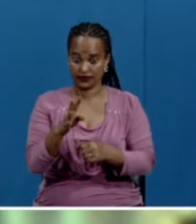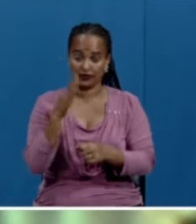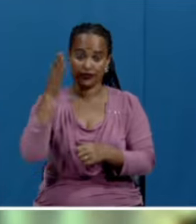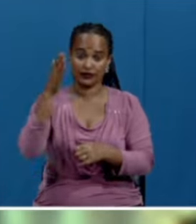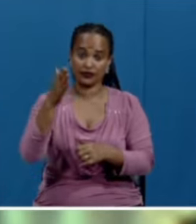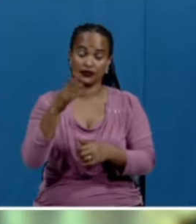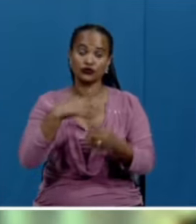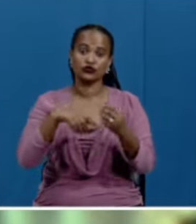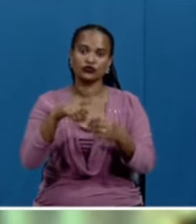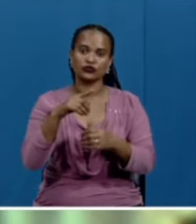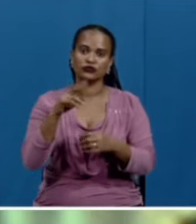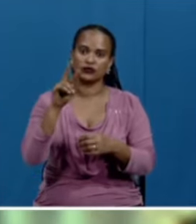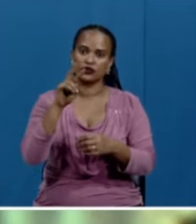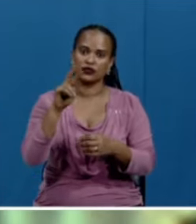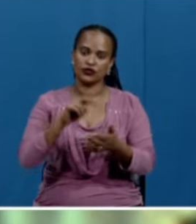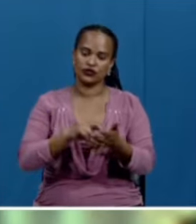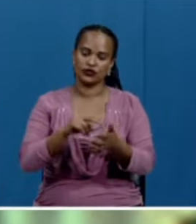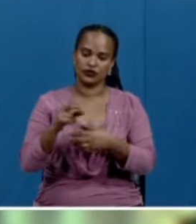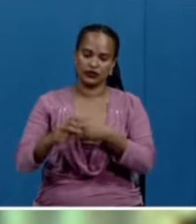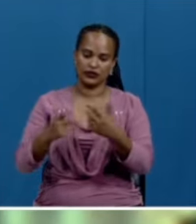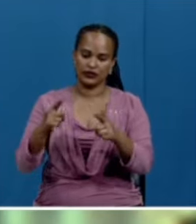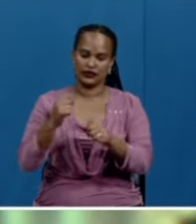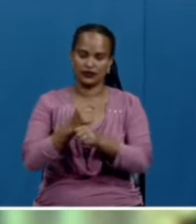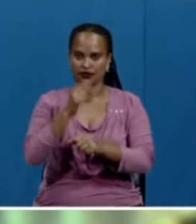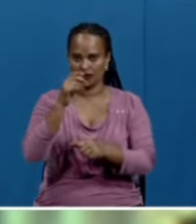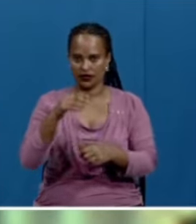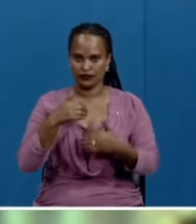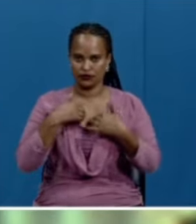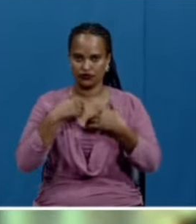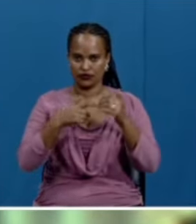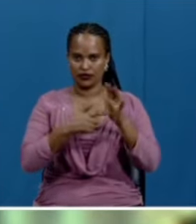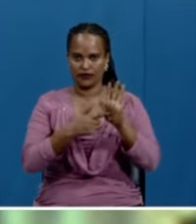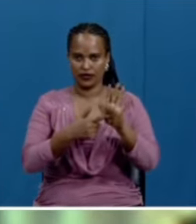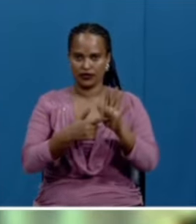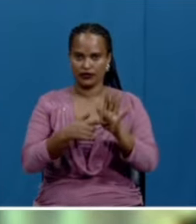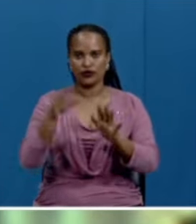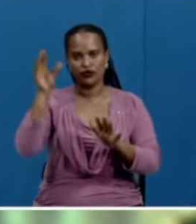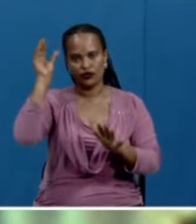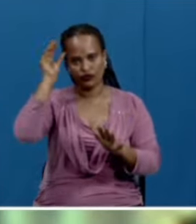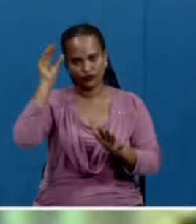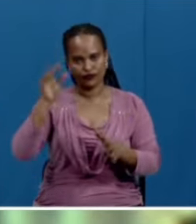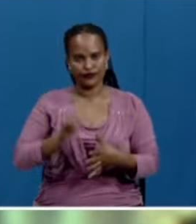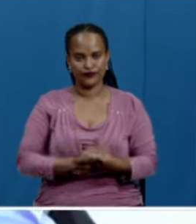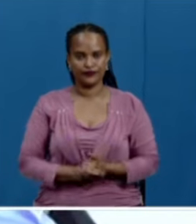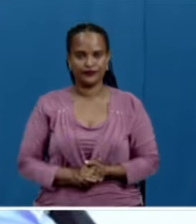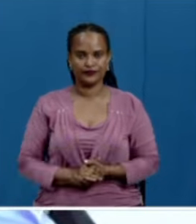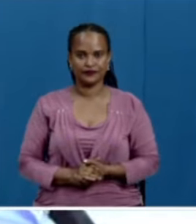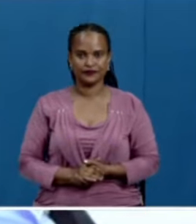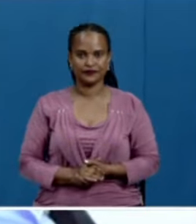ቀፀልቲ ዙራት ድማ ንኣስታት 2,000 ወገናት ዕድል ስራሕ ከም ዝህልዎን ኣመላኺቶም ኣለዉ። ሕሉፍ ካሕሳይ